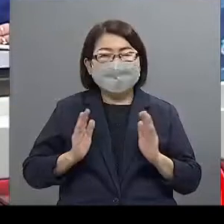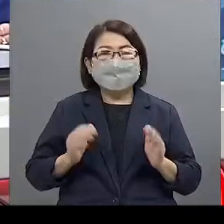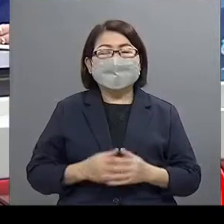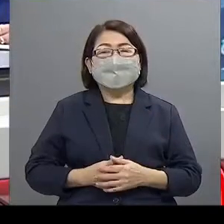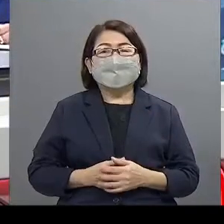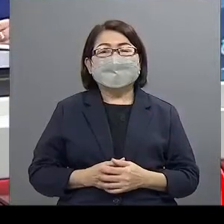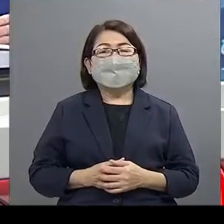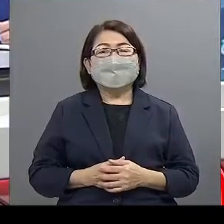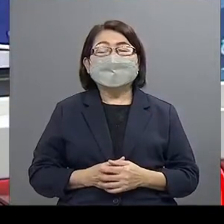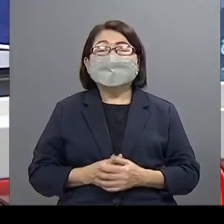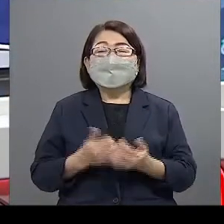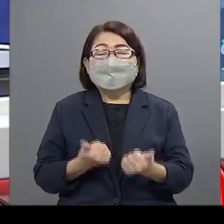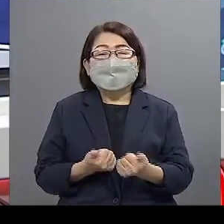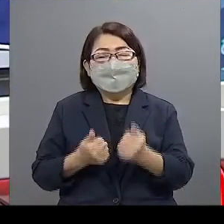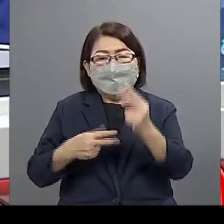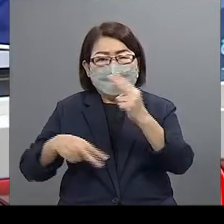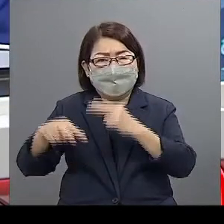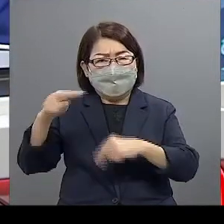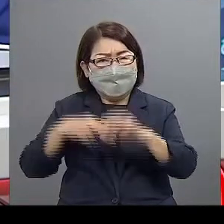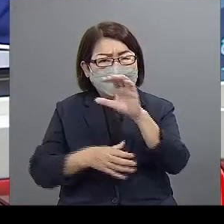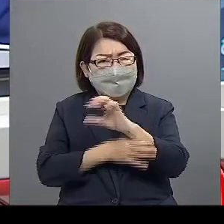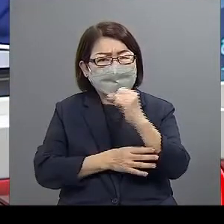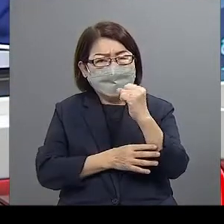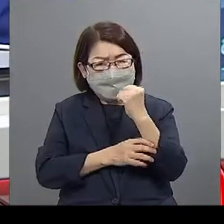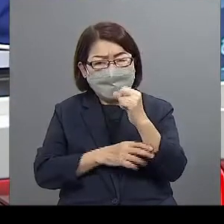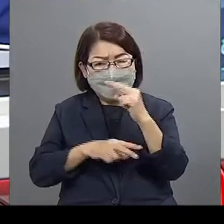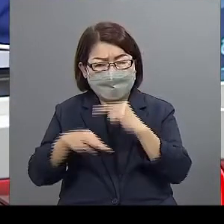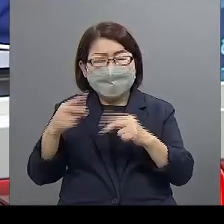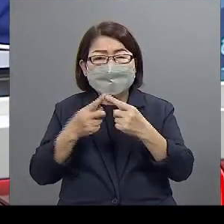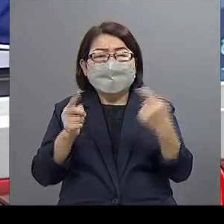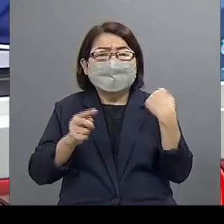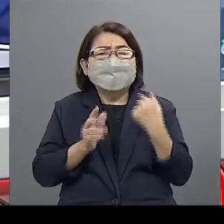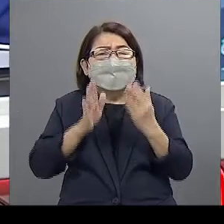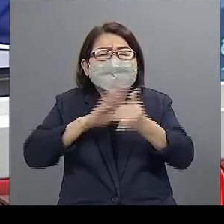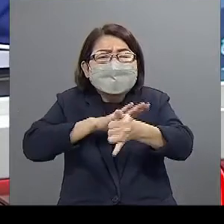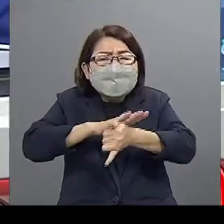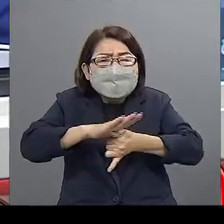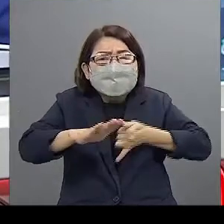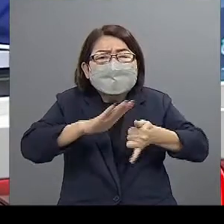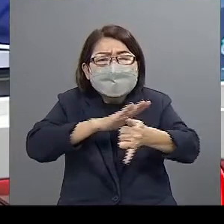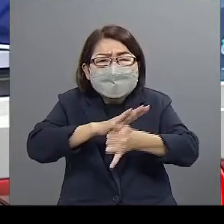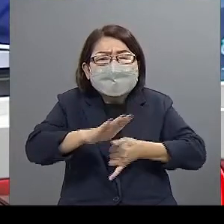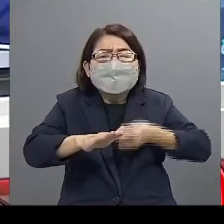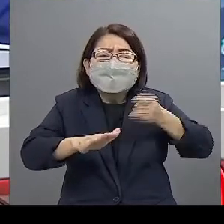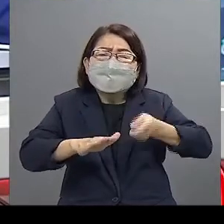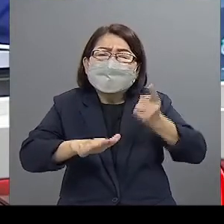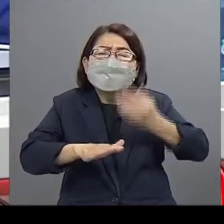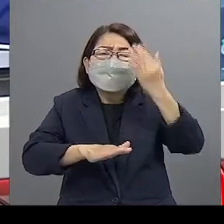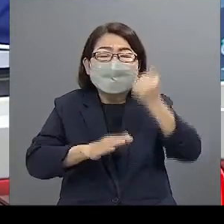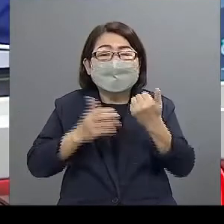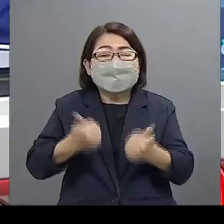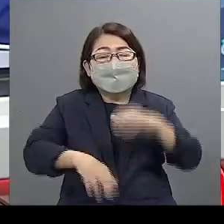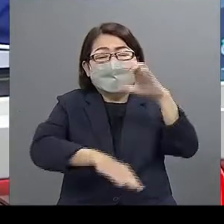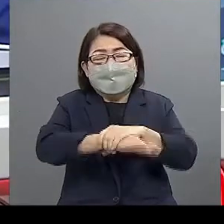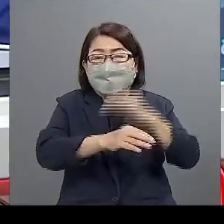พี่ตาลเข้มมวลกระต่ายแต่ว่าเจ้าหน้าที่ก็ยังพบผู้ที่ลักลอบเข้าเมืองโดยผิดกฎหมายอย่างต่อเนื่องนะคะล่าสุดค่ะเจ้าหน้าที่จะผู้นำพาพร้อมกับแรงงาน